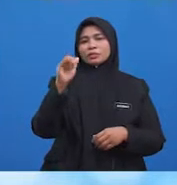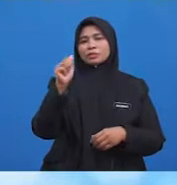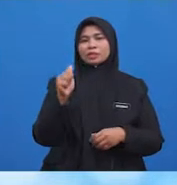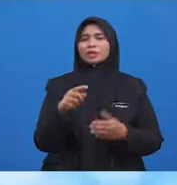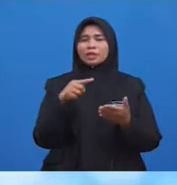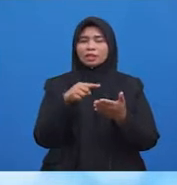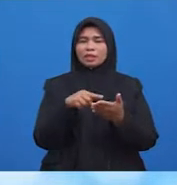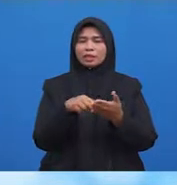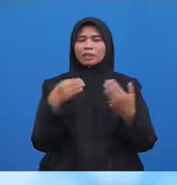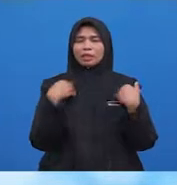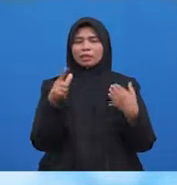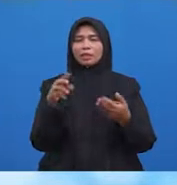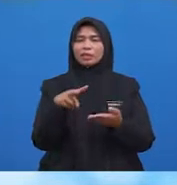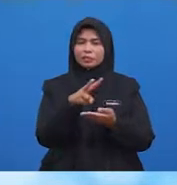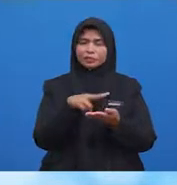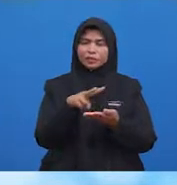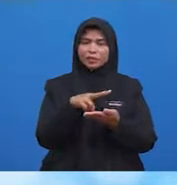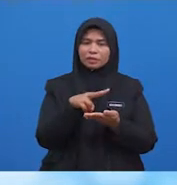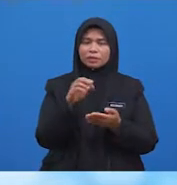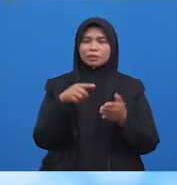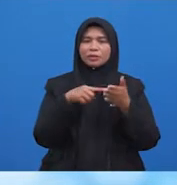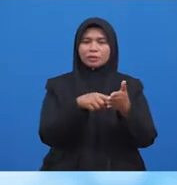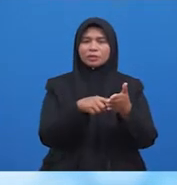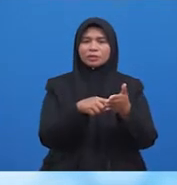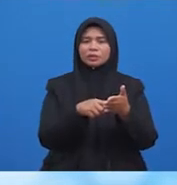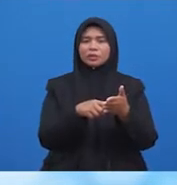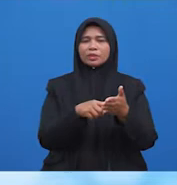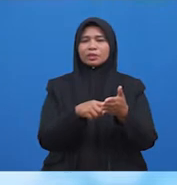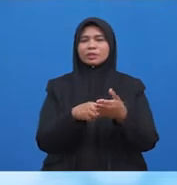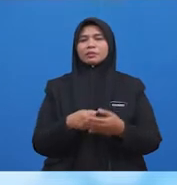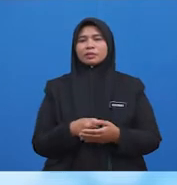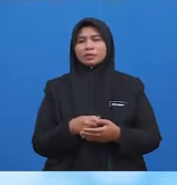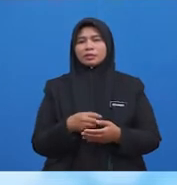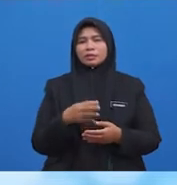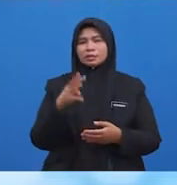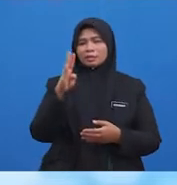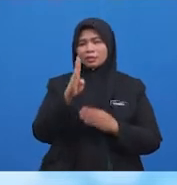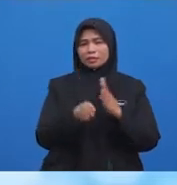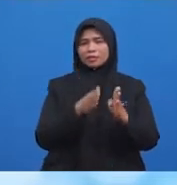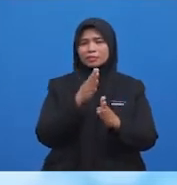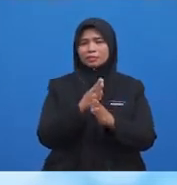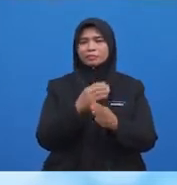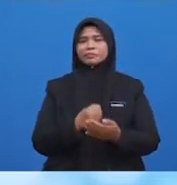ini adalah wideo ia menunjukkan magnetosfer bumi